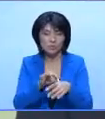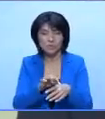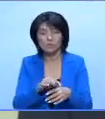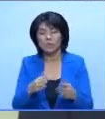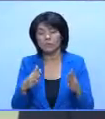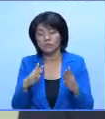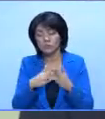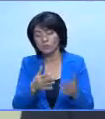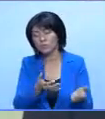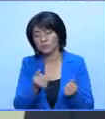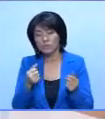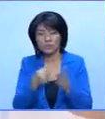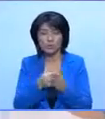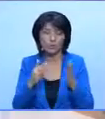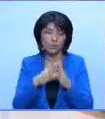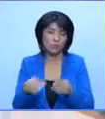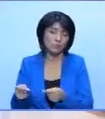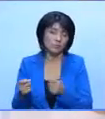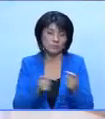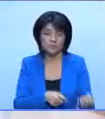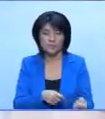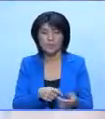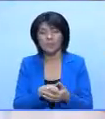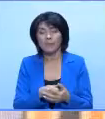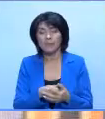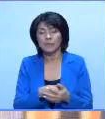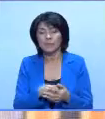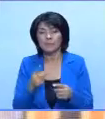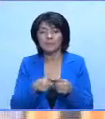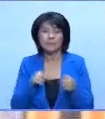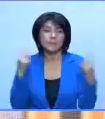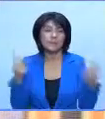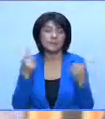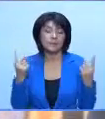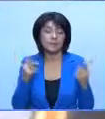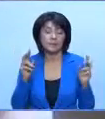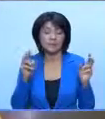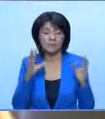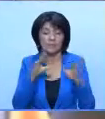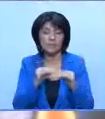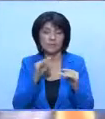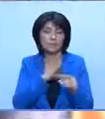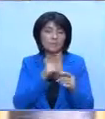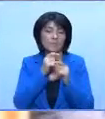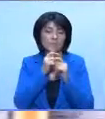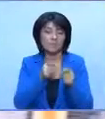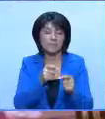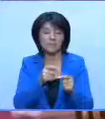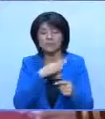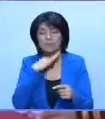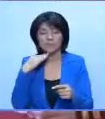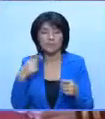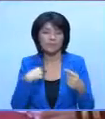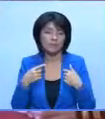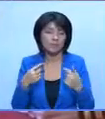үйіне әкеп тастайтын. Салтанатты кеште ғарып жандардың еңбектері еленіп марапат берілді. Олардың қатарында елуге аяқ басқан